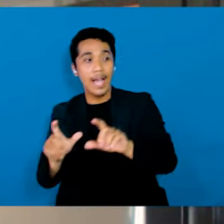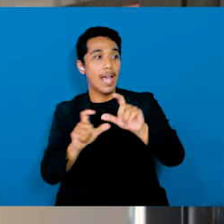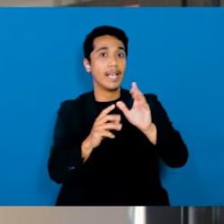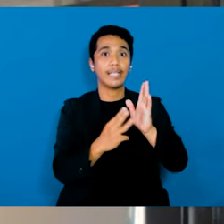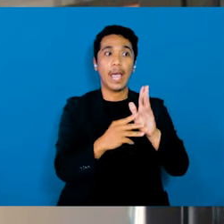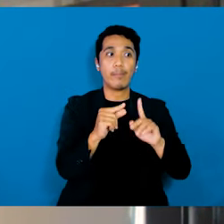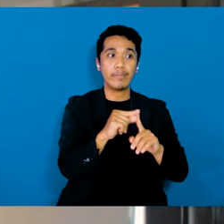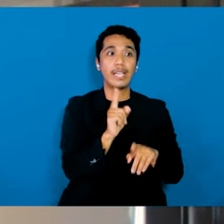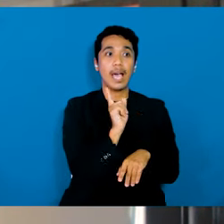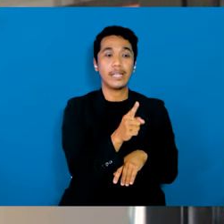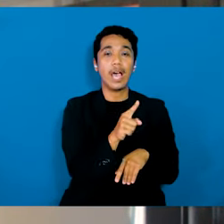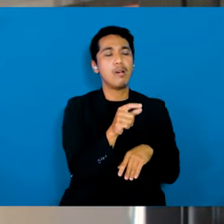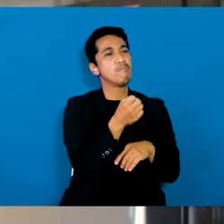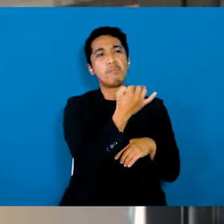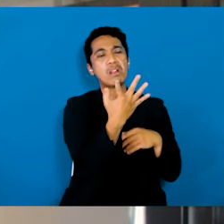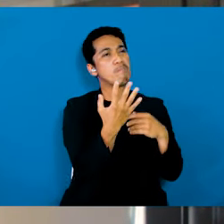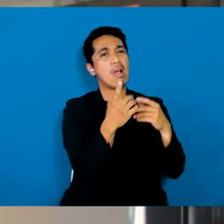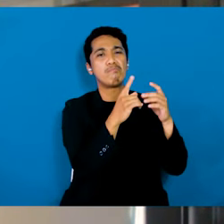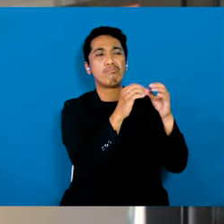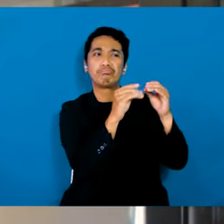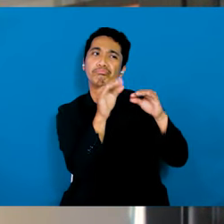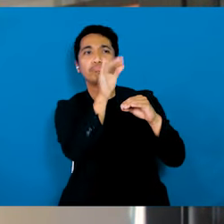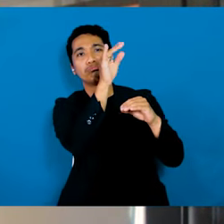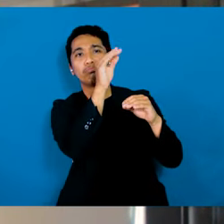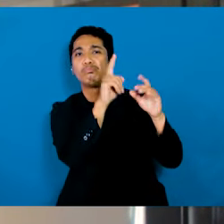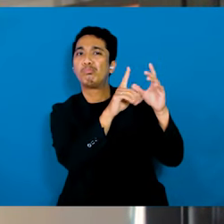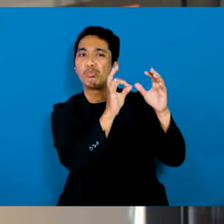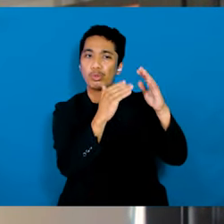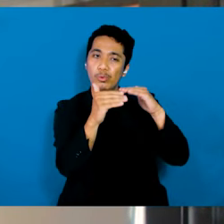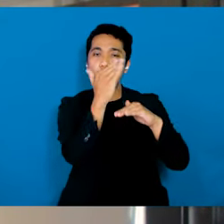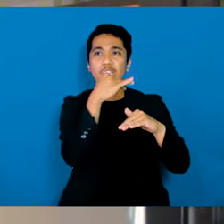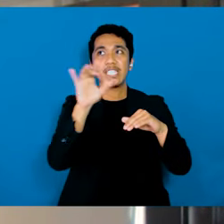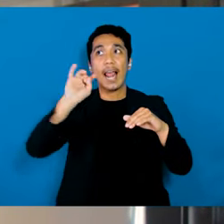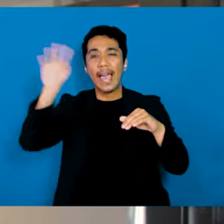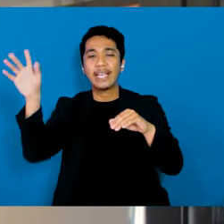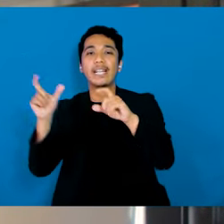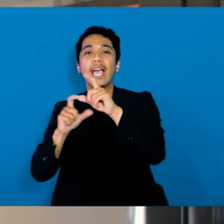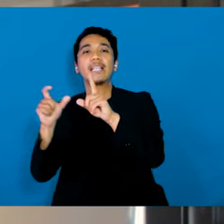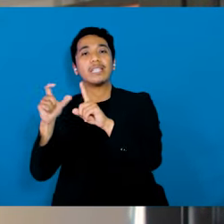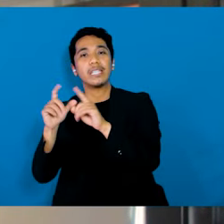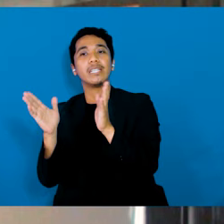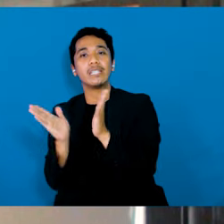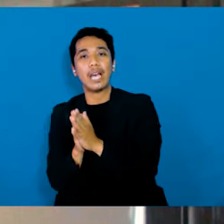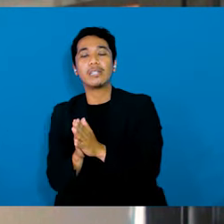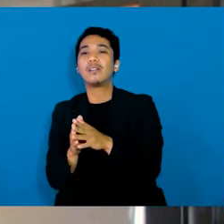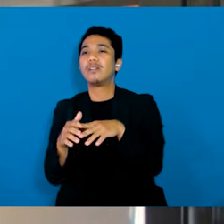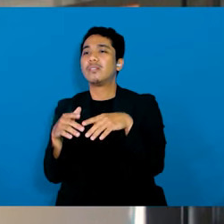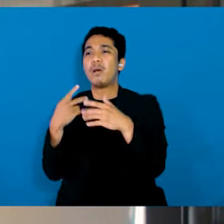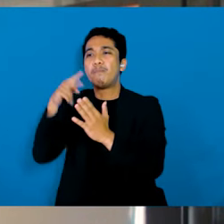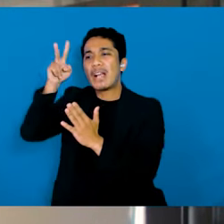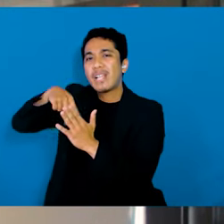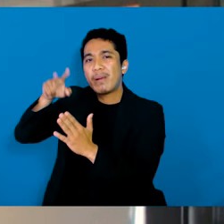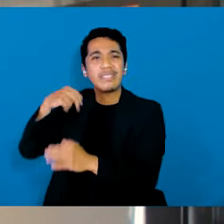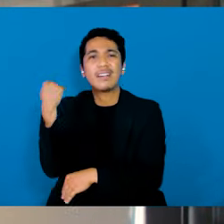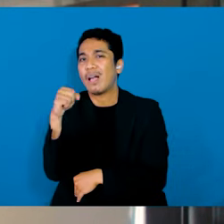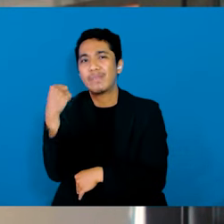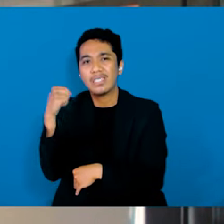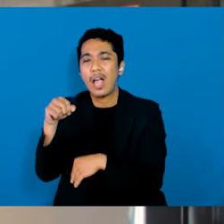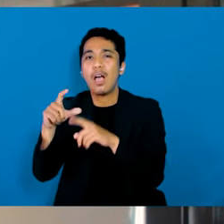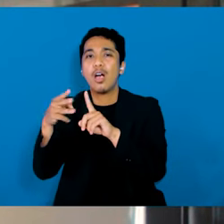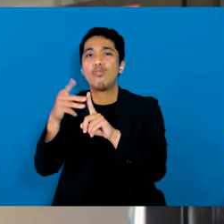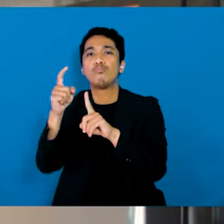yang SMP itu hanya ada puluhan, lainnya itu SD sama yang buta huruf itu lebih